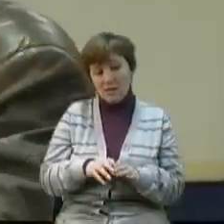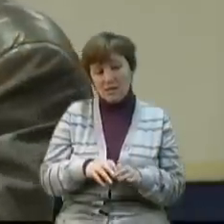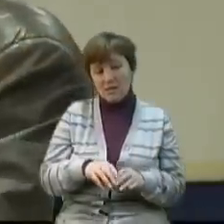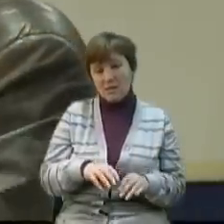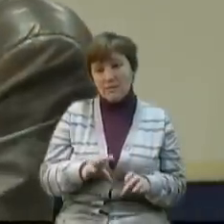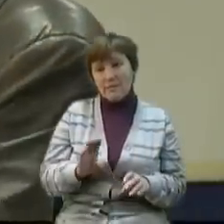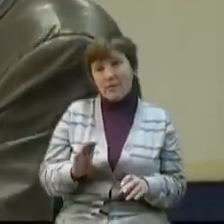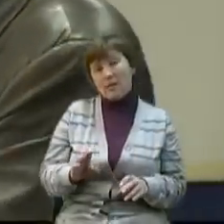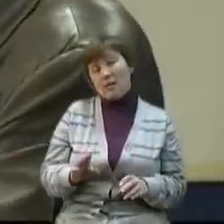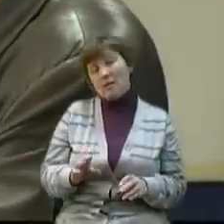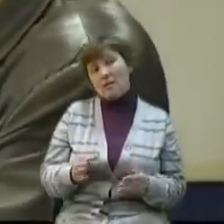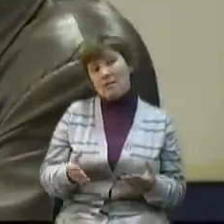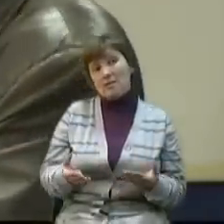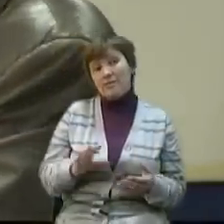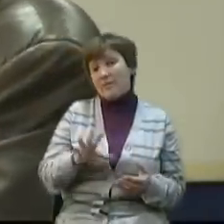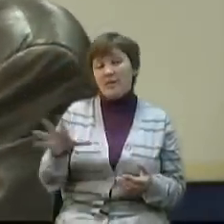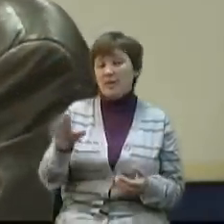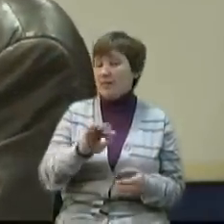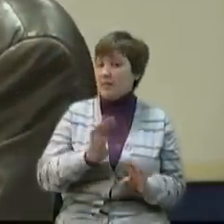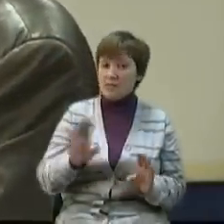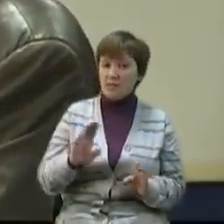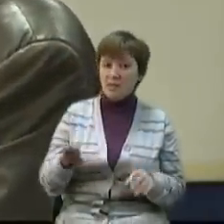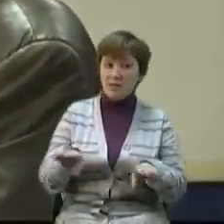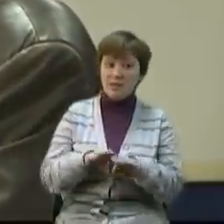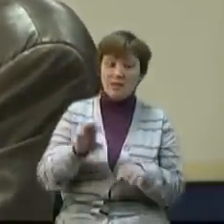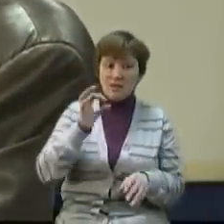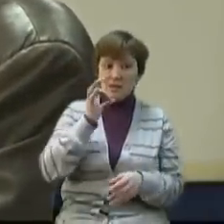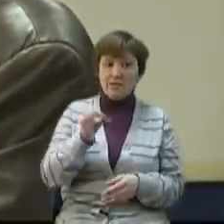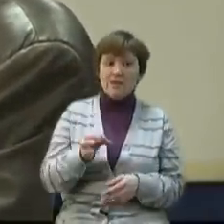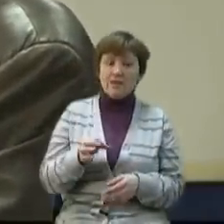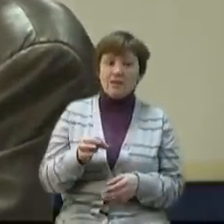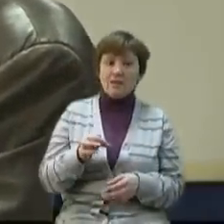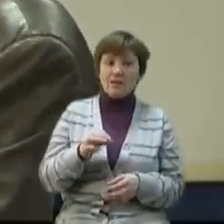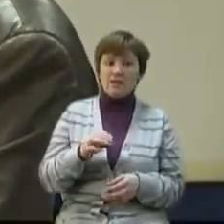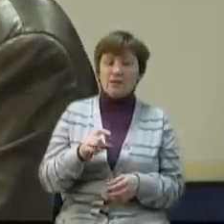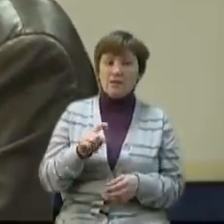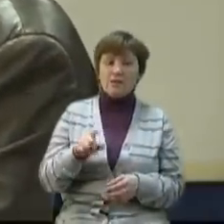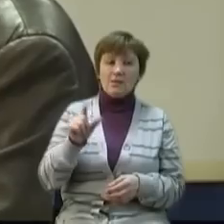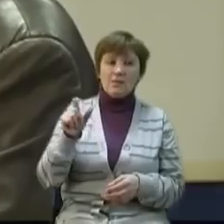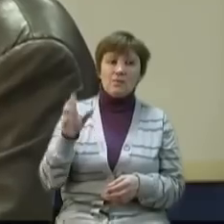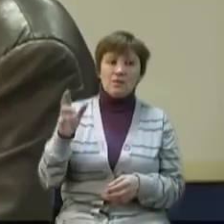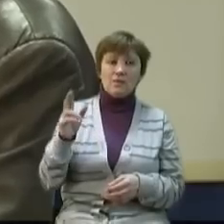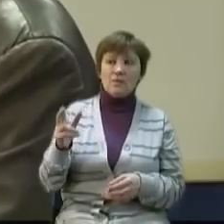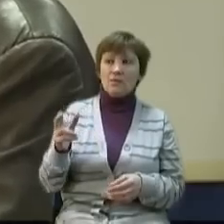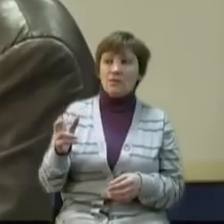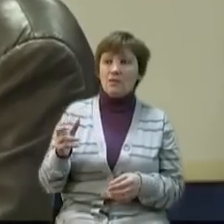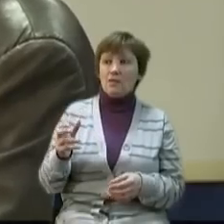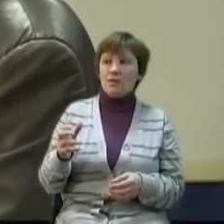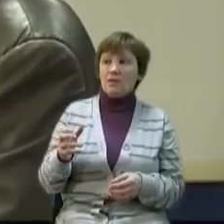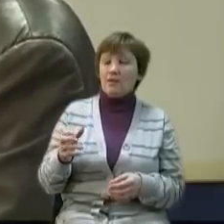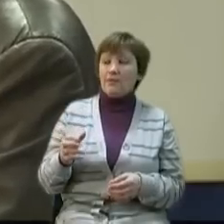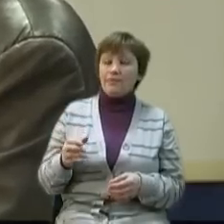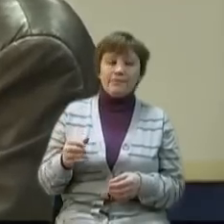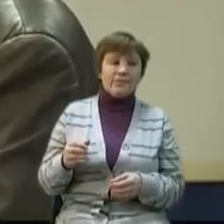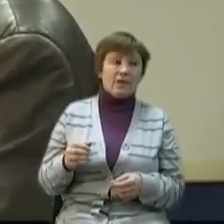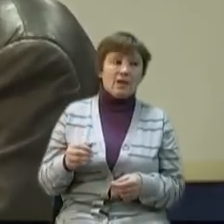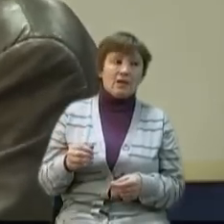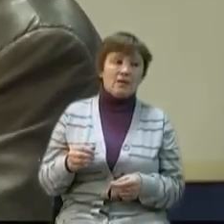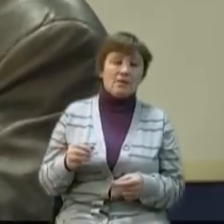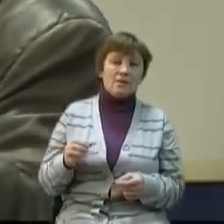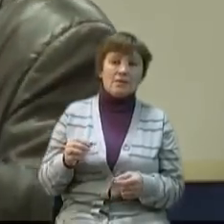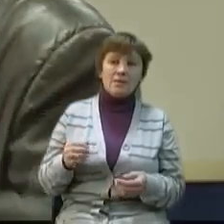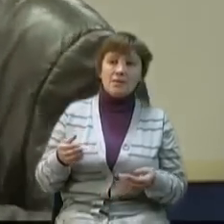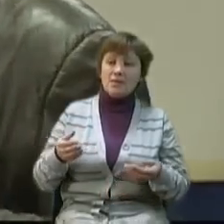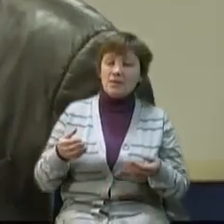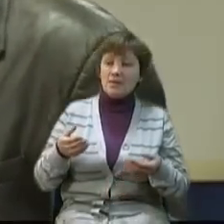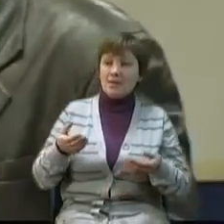Хотя, не все так говорят. Я знаю, что те люди, которые взялись вот самого своего, может быть,